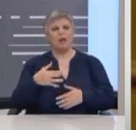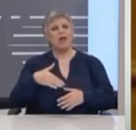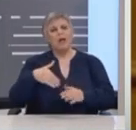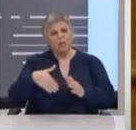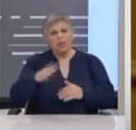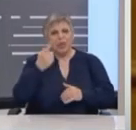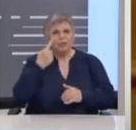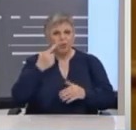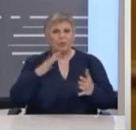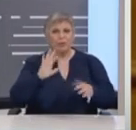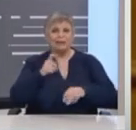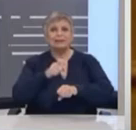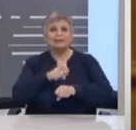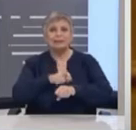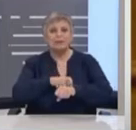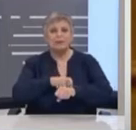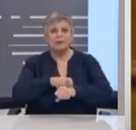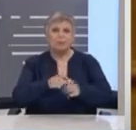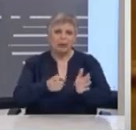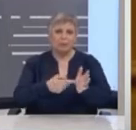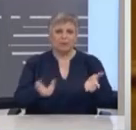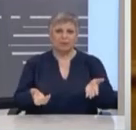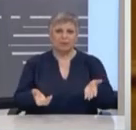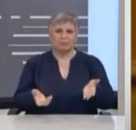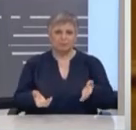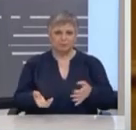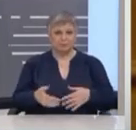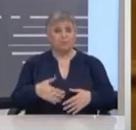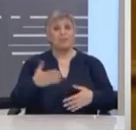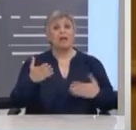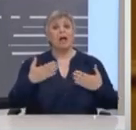Τέλος, επιτρέψτε μου δύο παρατηρήσεις.